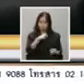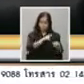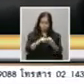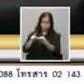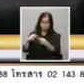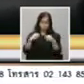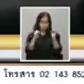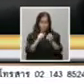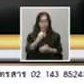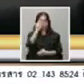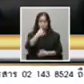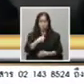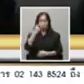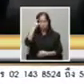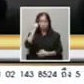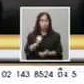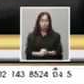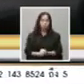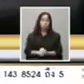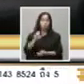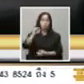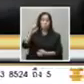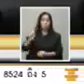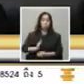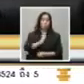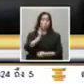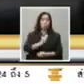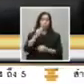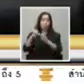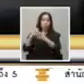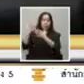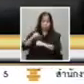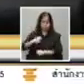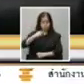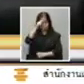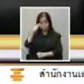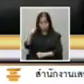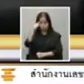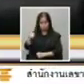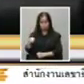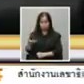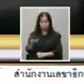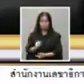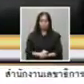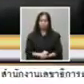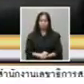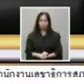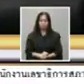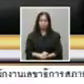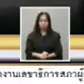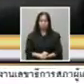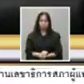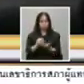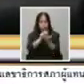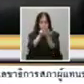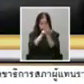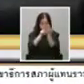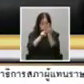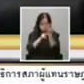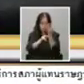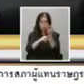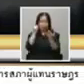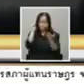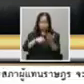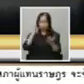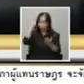ราะผมฟังท่านชินวรซึ่งเป็นนักการเมืองอาวุโสที่ผมให้ความเคารพท่านนึงน่าจะพิมพ์ออกมาเลยว่าต่อไ